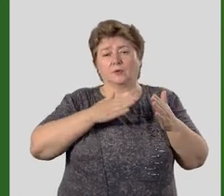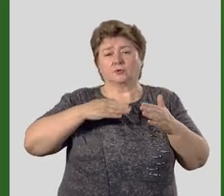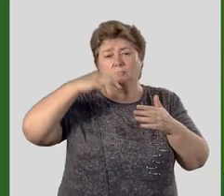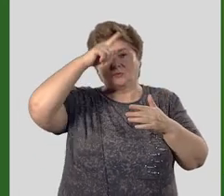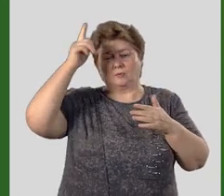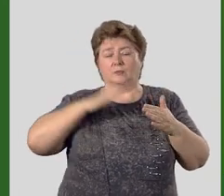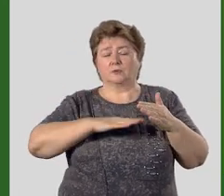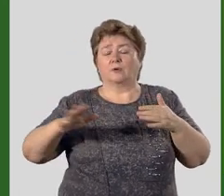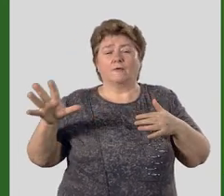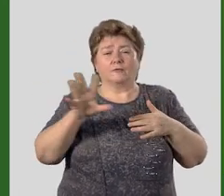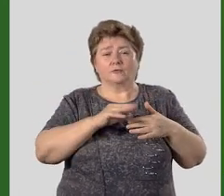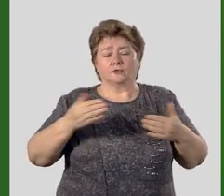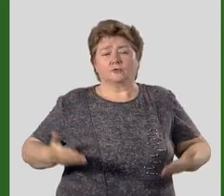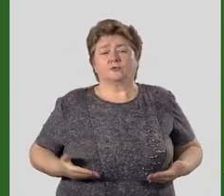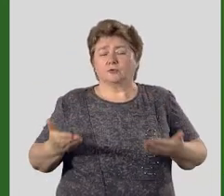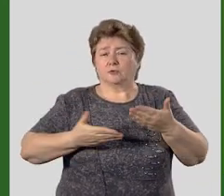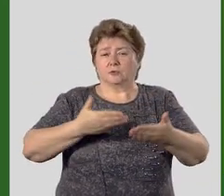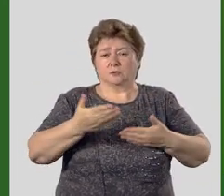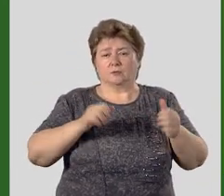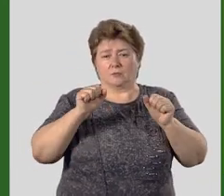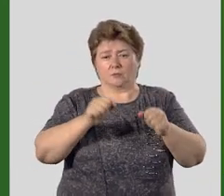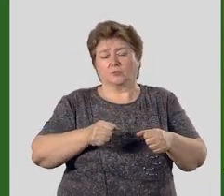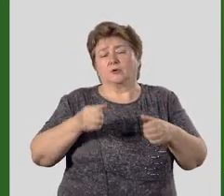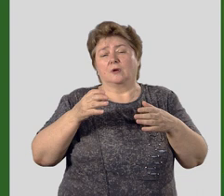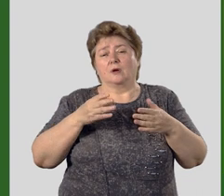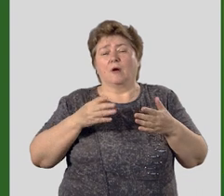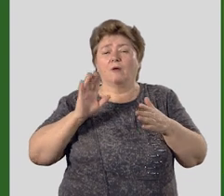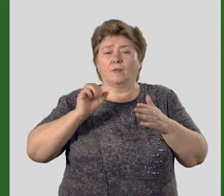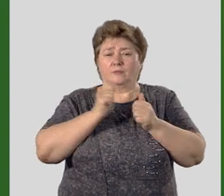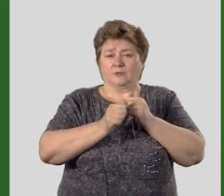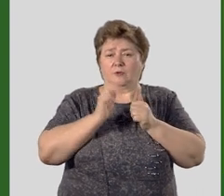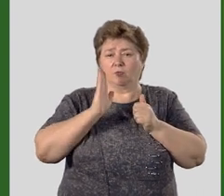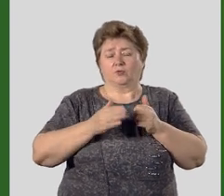землей, хоть всю жизнь к нему иди, он все будет впереди.